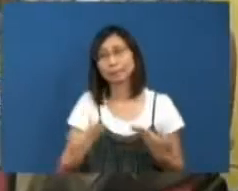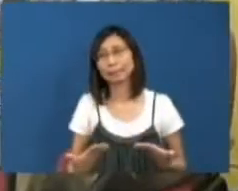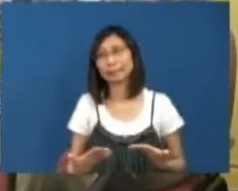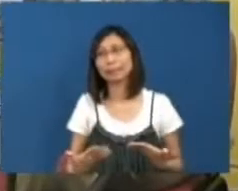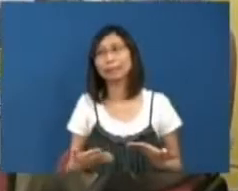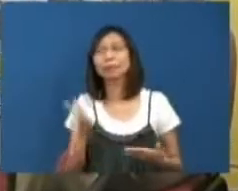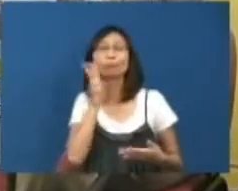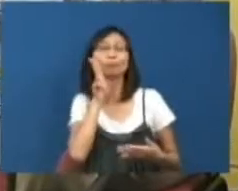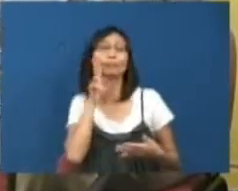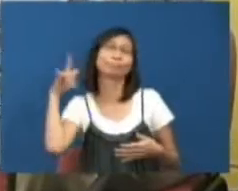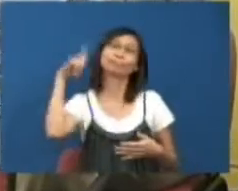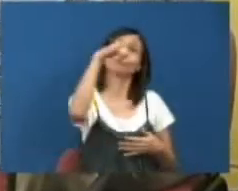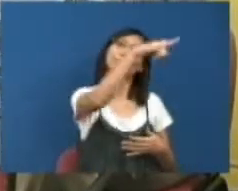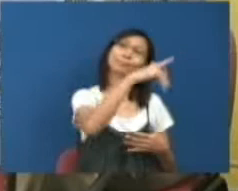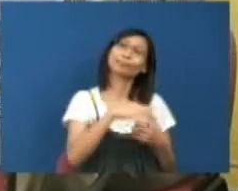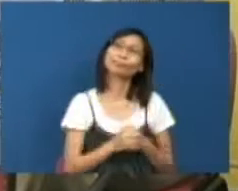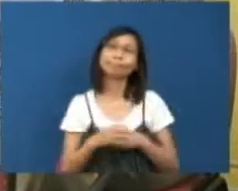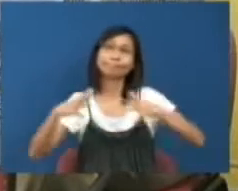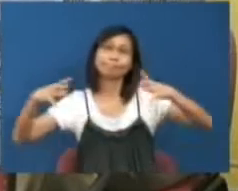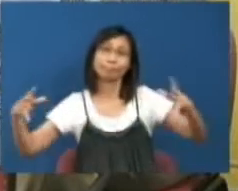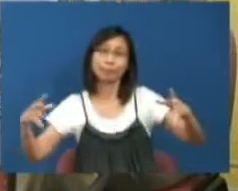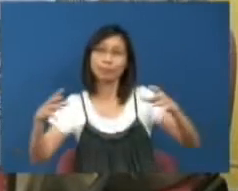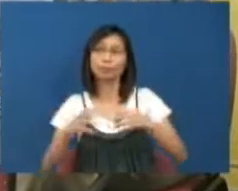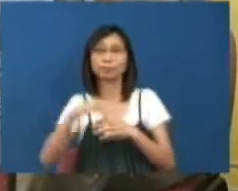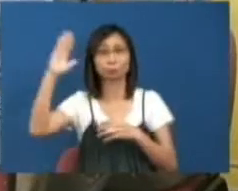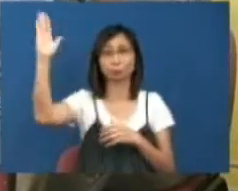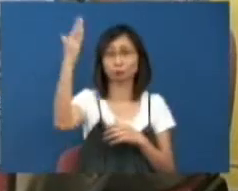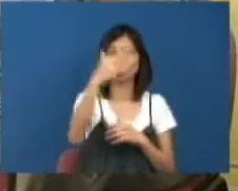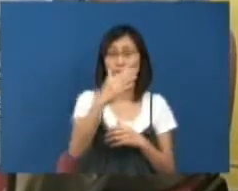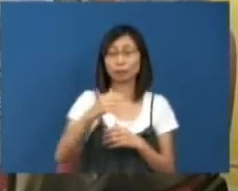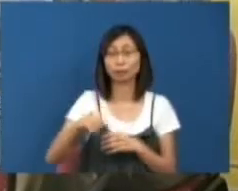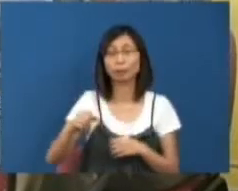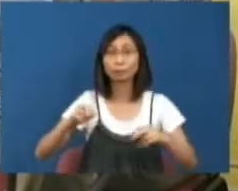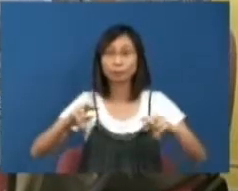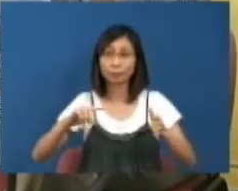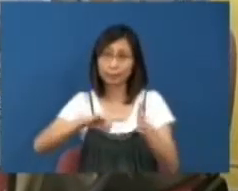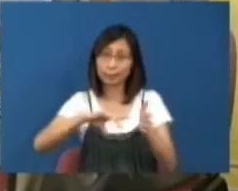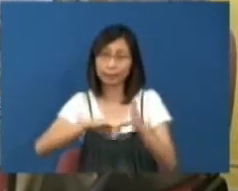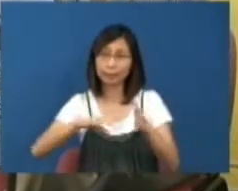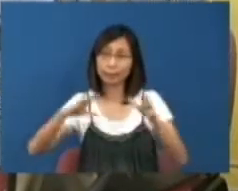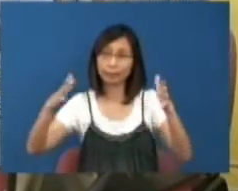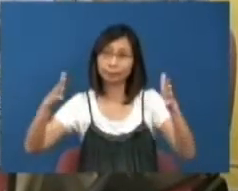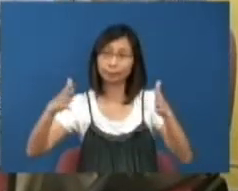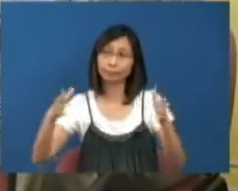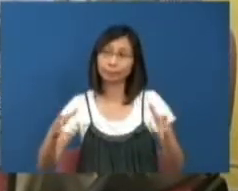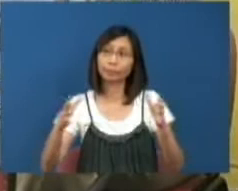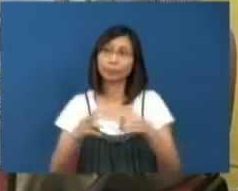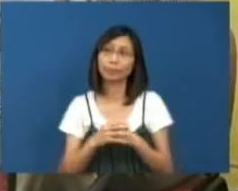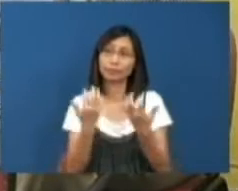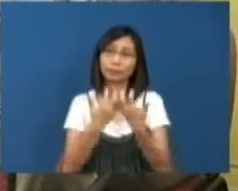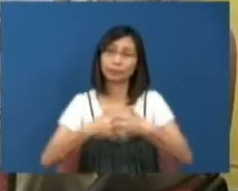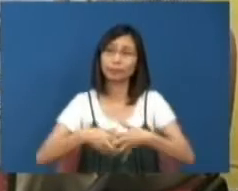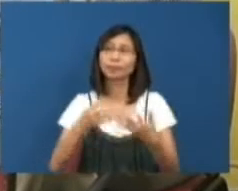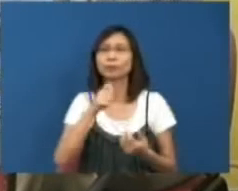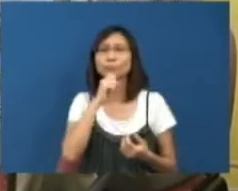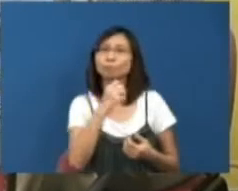機 用開嗰啲大型嘅。風力發電機，咁呢啲風力發電機有啲去到咧係幾個兆瓦嘅，